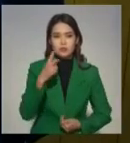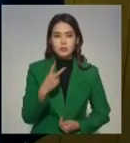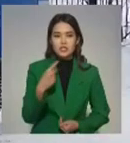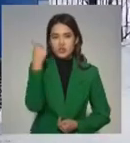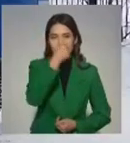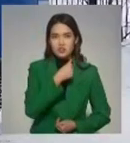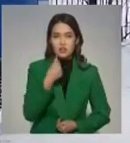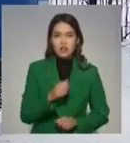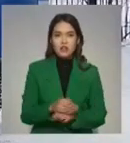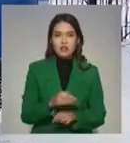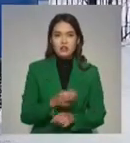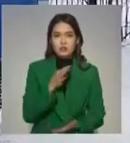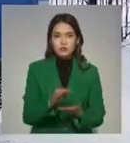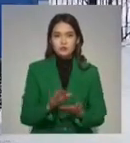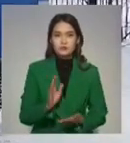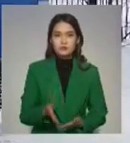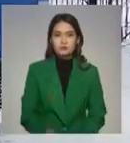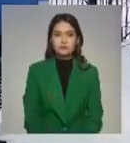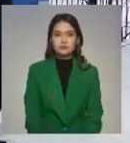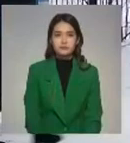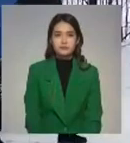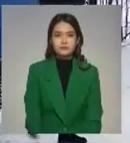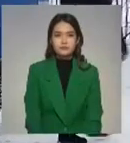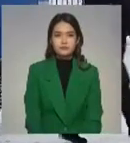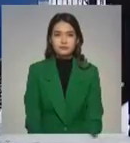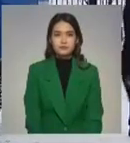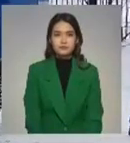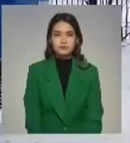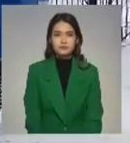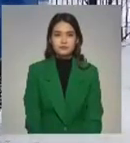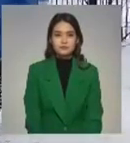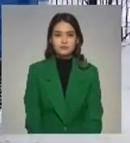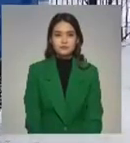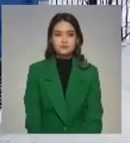жарияланбақ. Абзал Құрманкин, Евгений Мутль, Астана Таймс, солтүстік Қазақстан облысы.